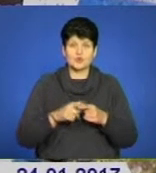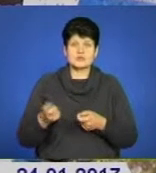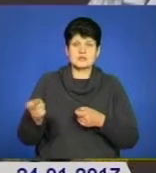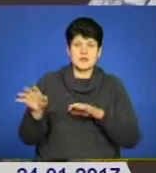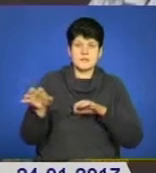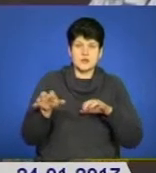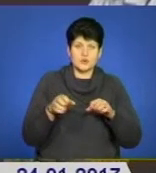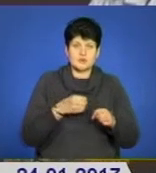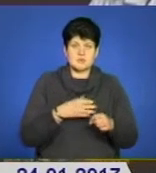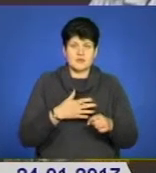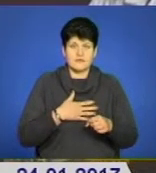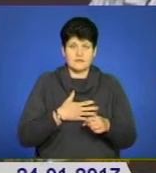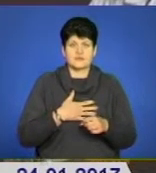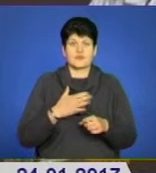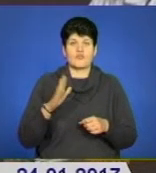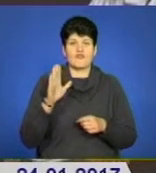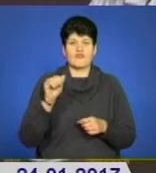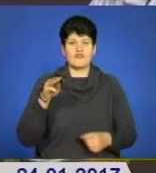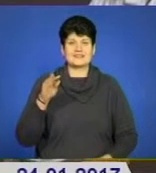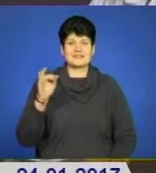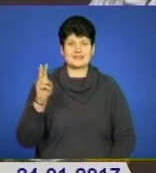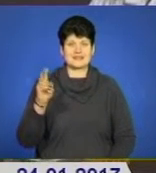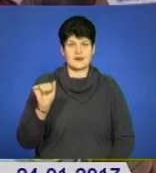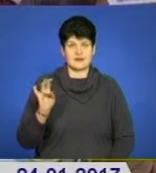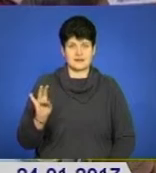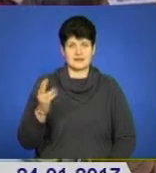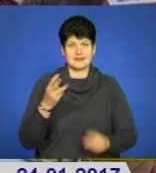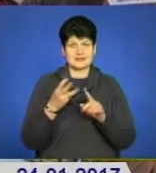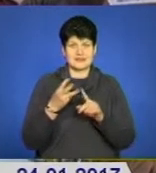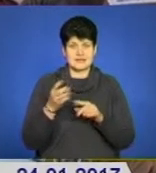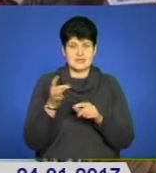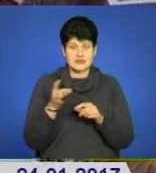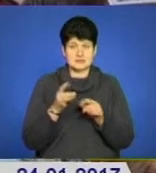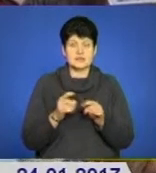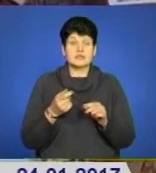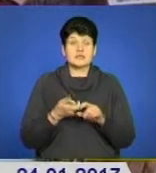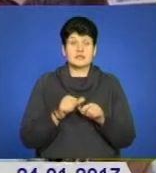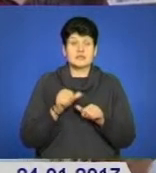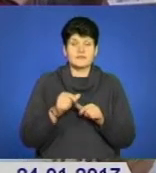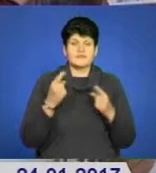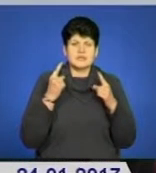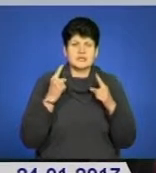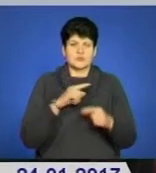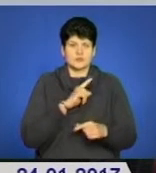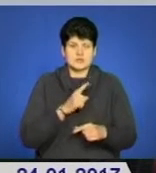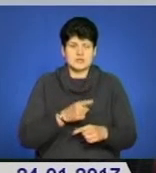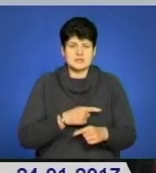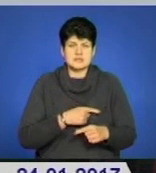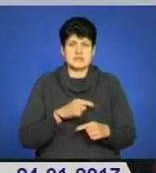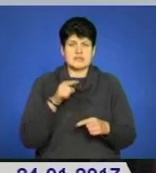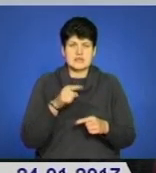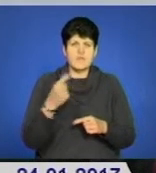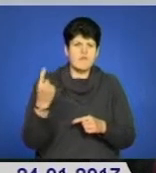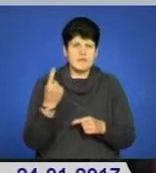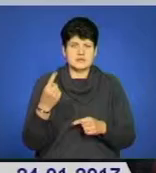приватної захристії Святішого Отця у Ватикані лише третій раз. Окрім надзвичайної сили, цінність ікони історична, адже на ній